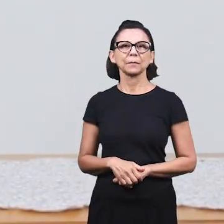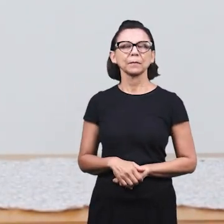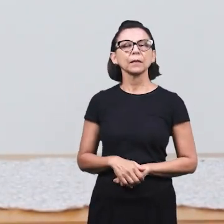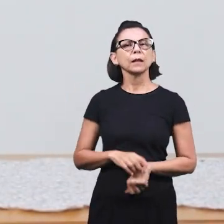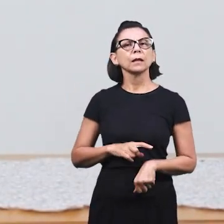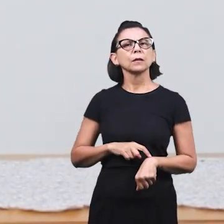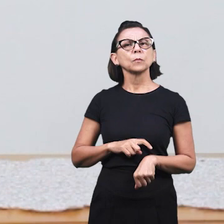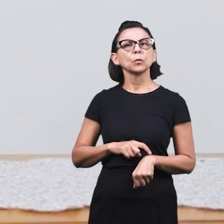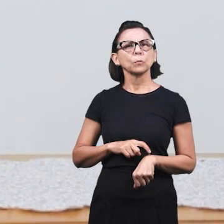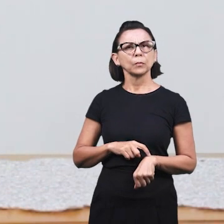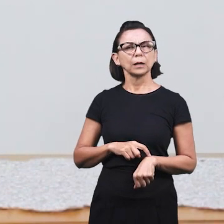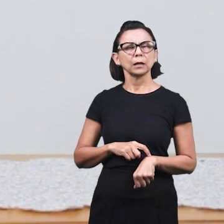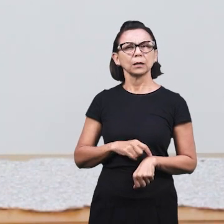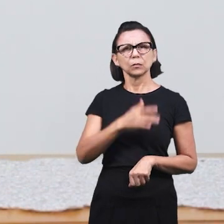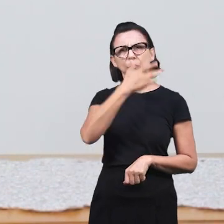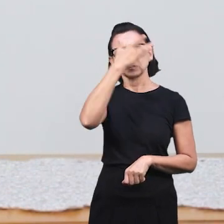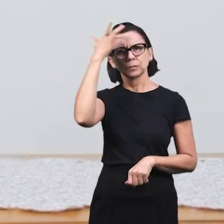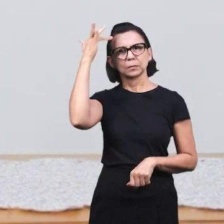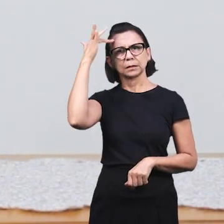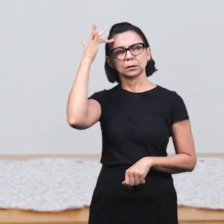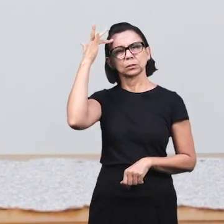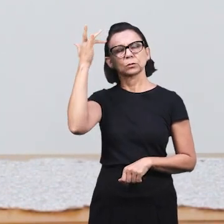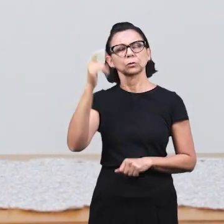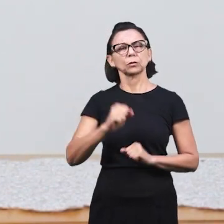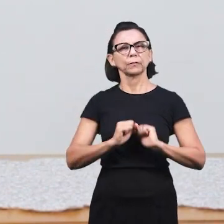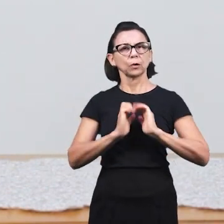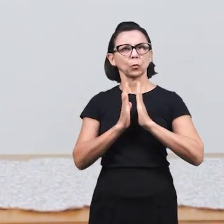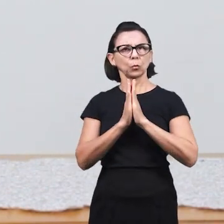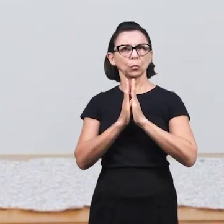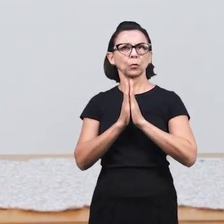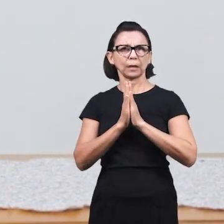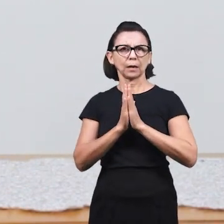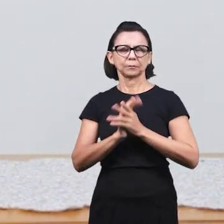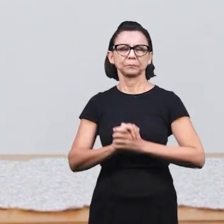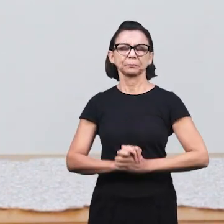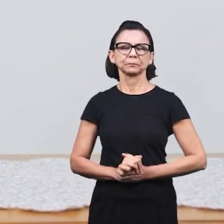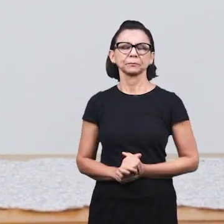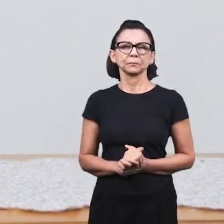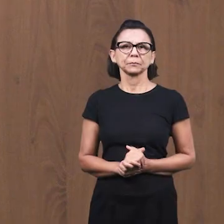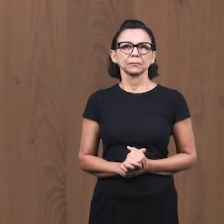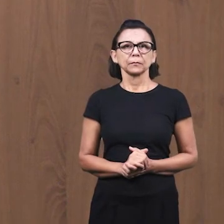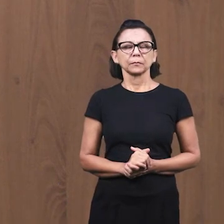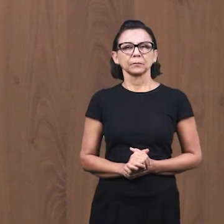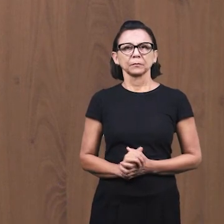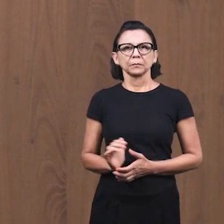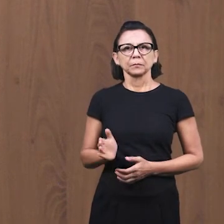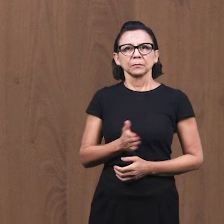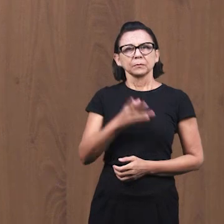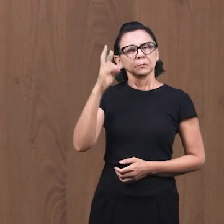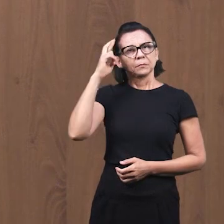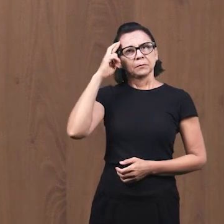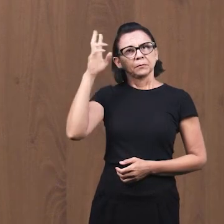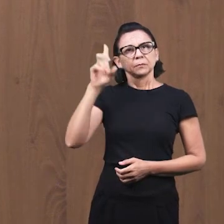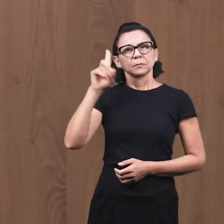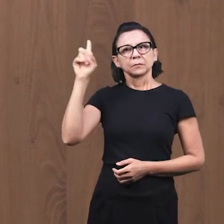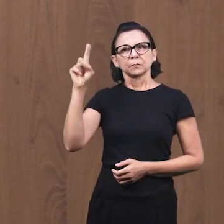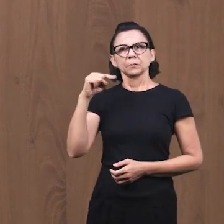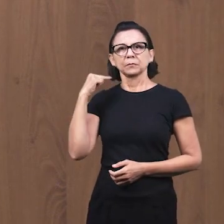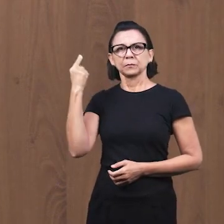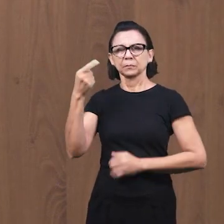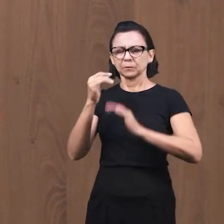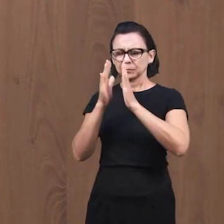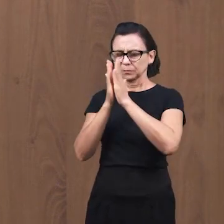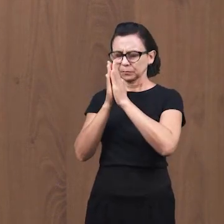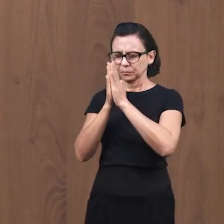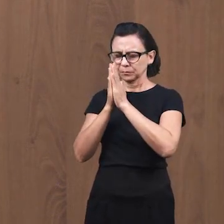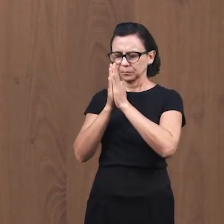Господня. И мы сейчас, возлюбленные, помолимся. Один из братьев наших воззовет Господу. Господь и Бог,